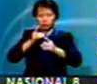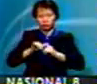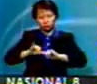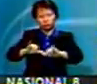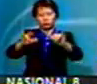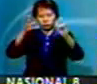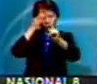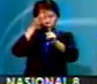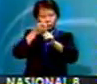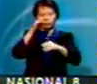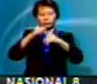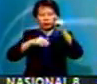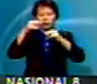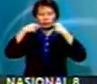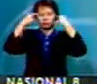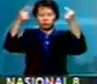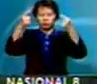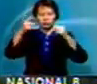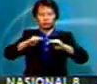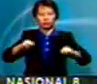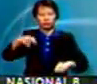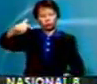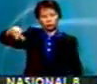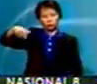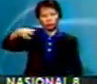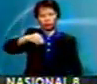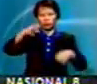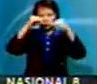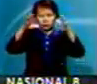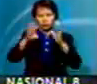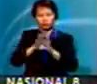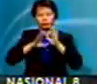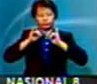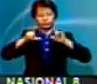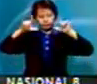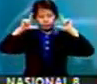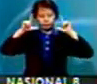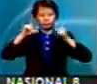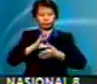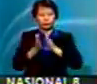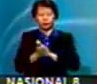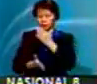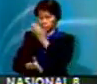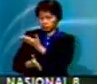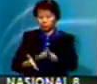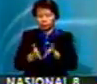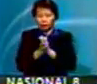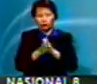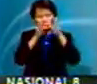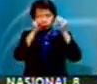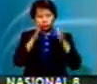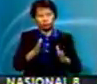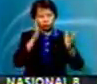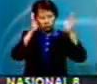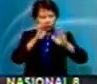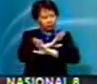meneruskan matlamat membina kecemerlangan murid yang berkualiti dan guru berintegriti. Sehubungan itu, beliau menyeru kepada guru negara ini